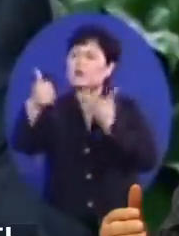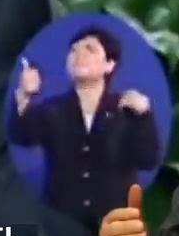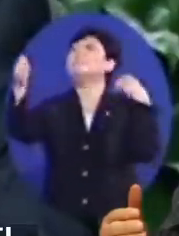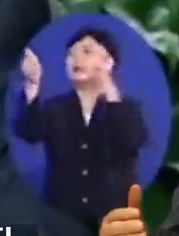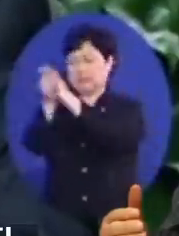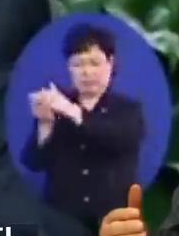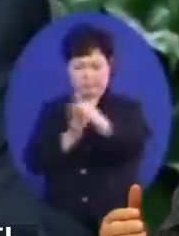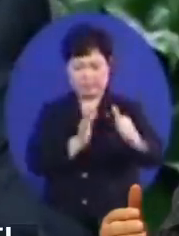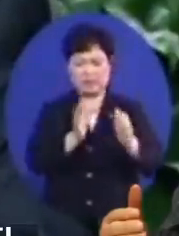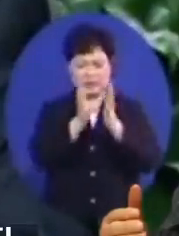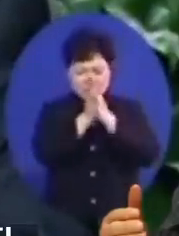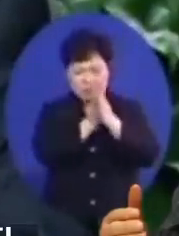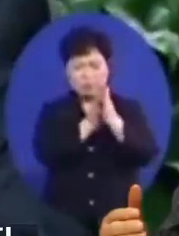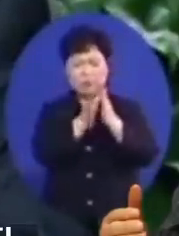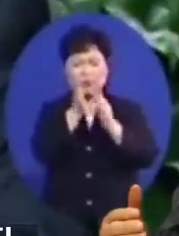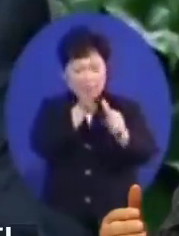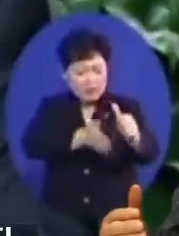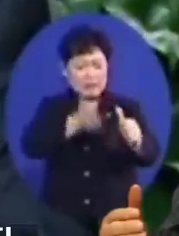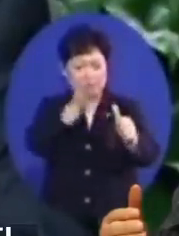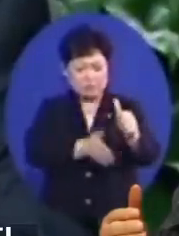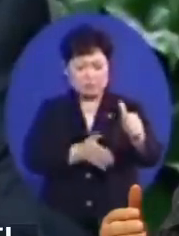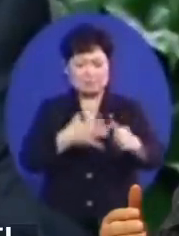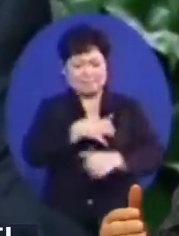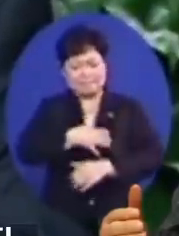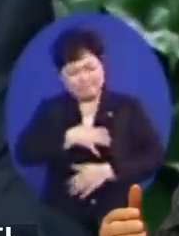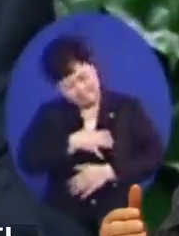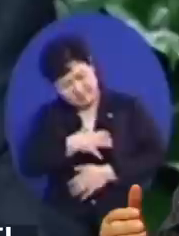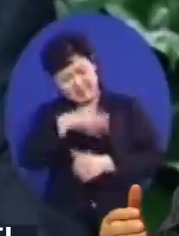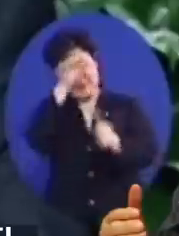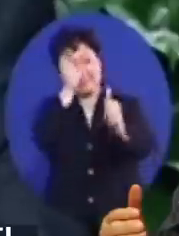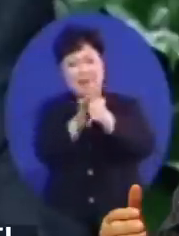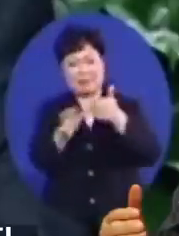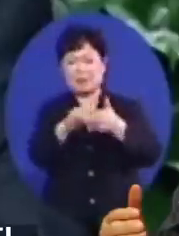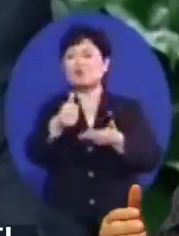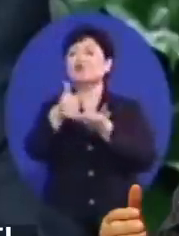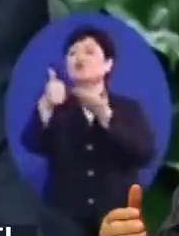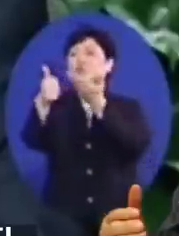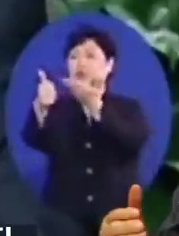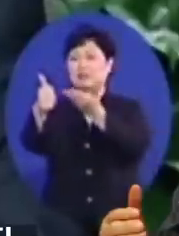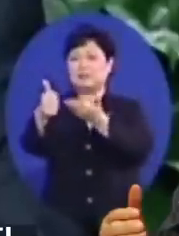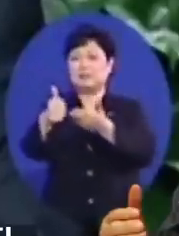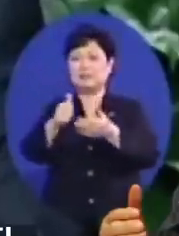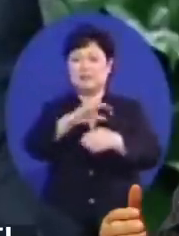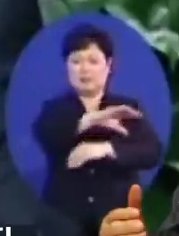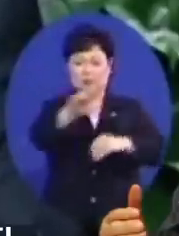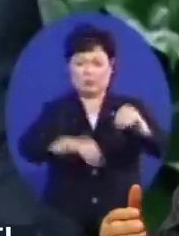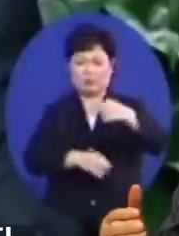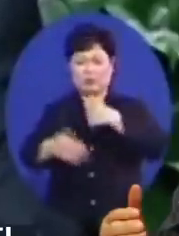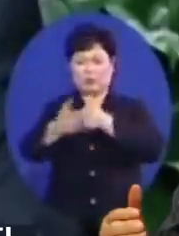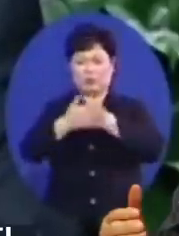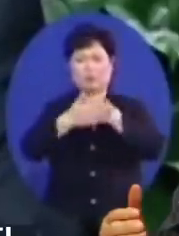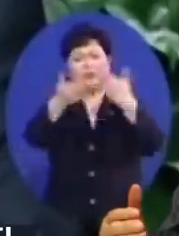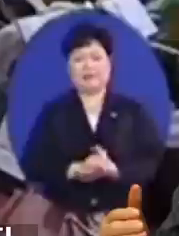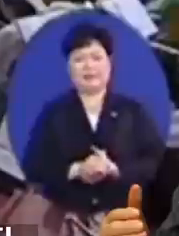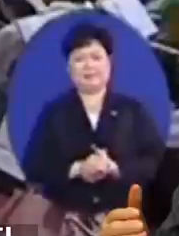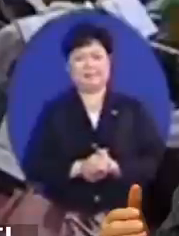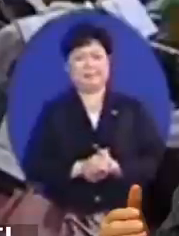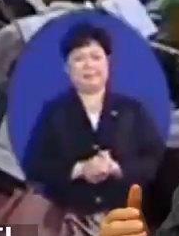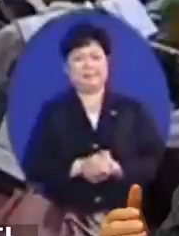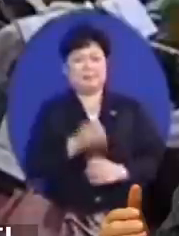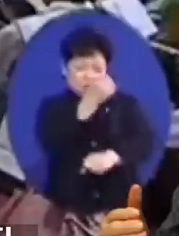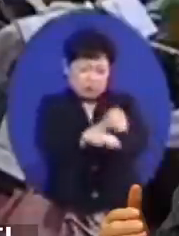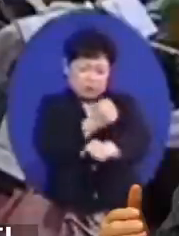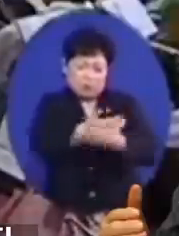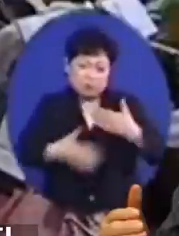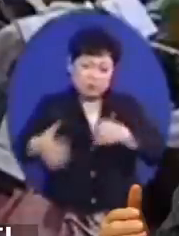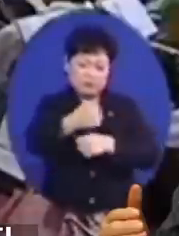기도와 간구로 주님께 염려와 근심을 맡겨버리면 주께서 우리를 돌봐주시겠다고 말하는 것입니다. 수고하고